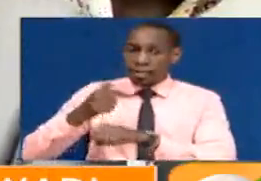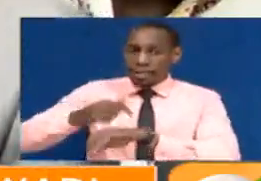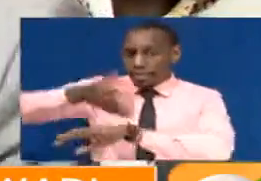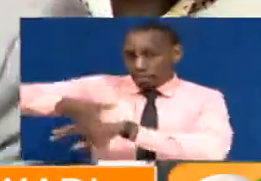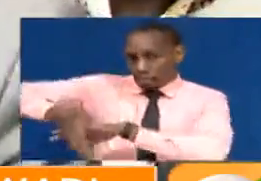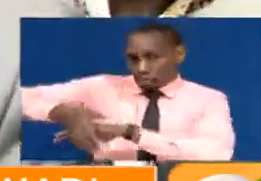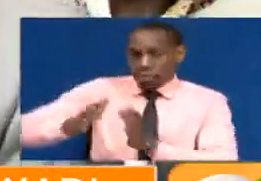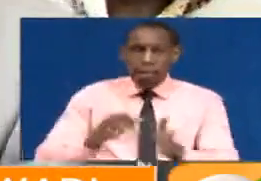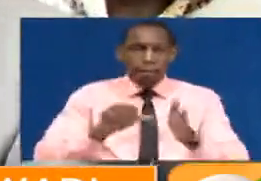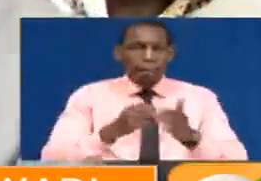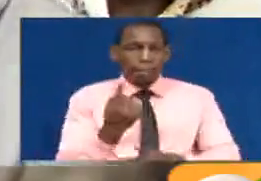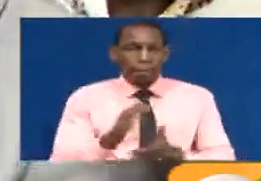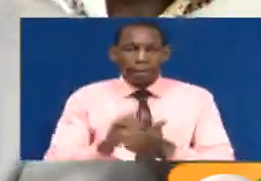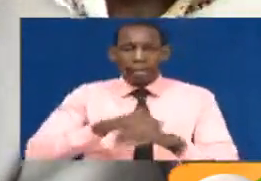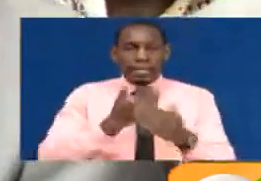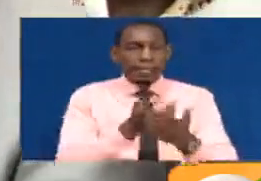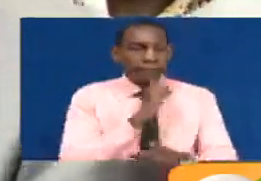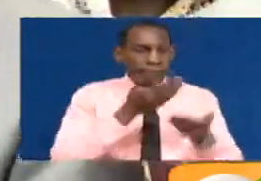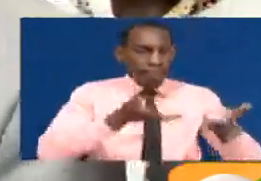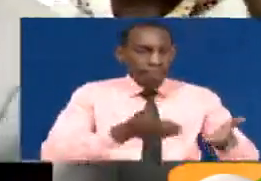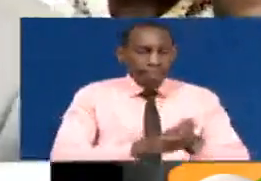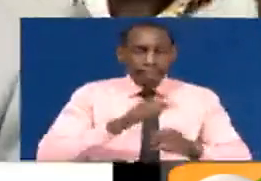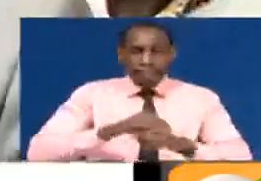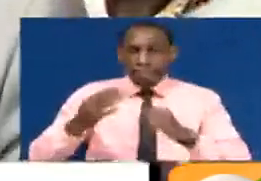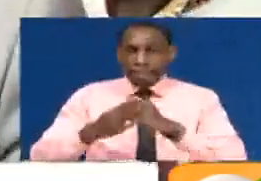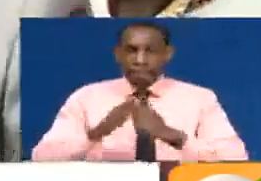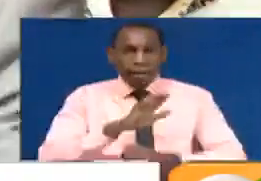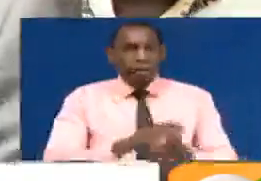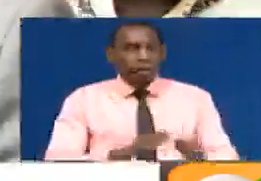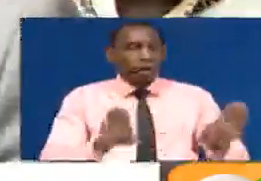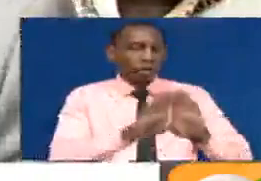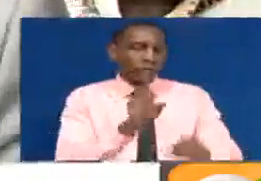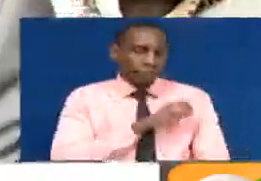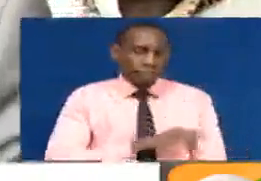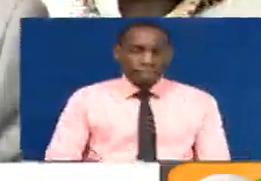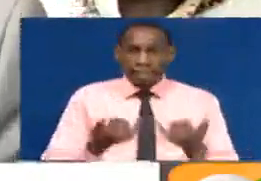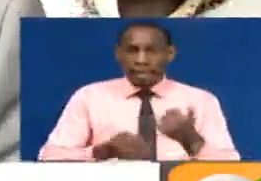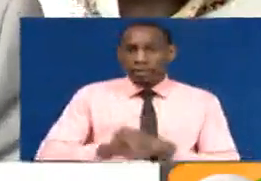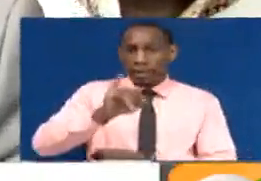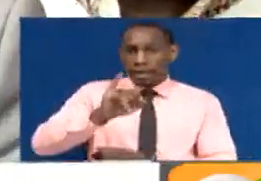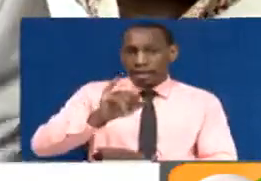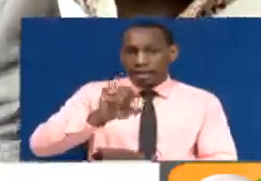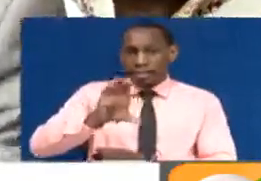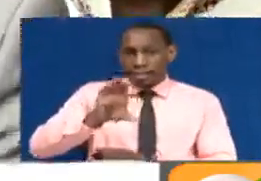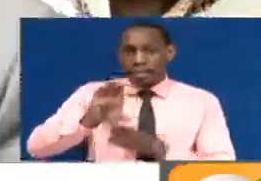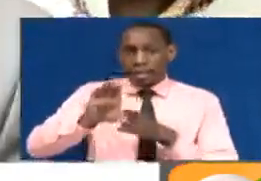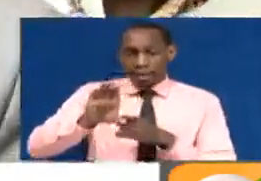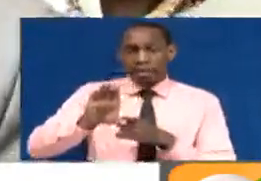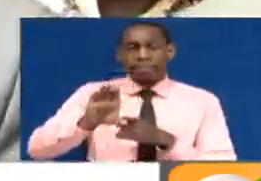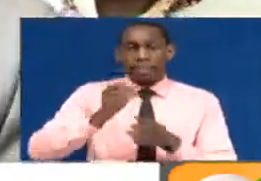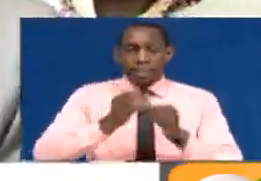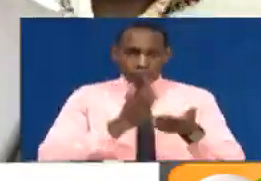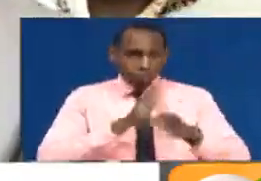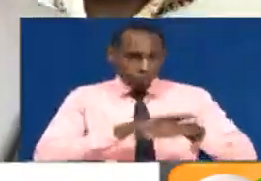6. Issue ni moja, wakati tulifika hapa saa 3 hao walikuwa wameshafunga. So IEBC wangekuwa watu